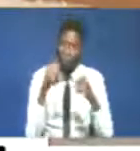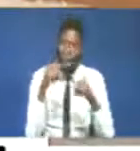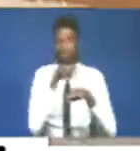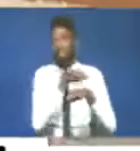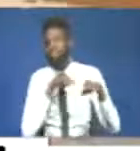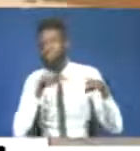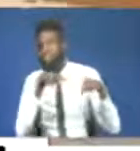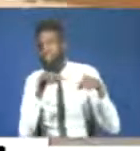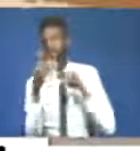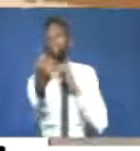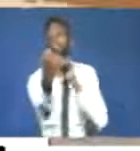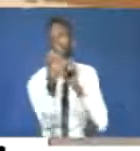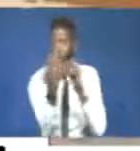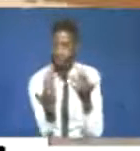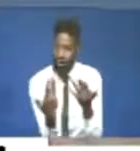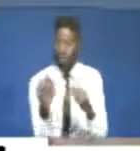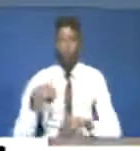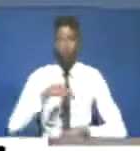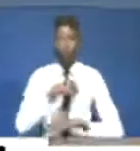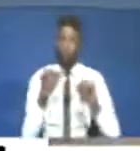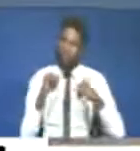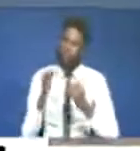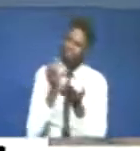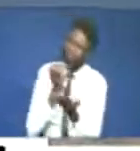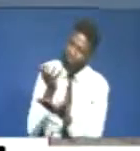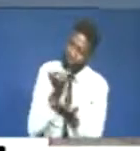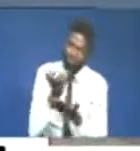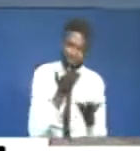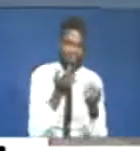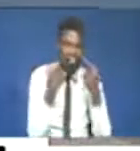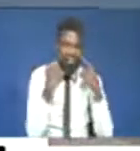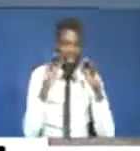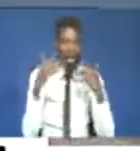vile tutasaidiana ili watu wetu wasigogwe sana.